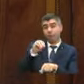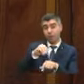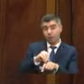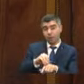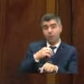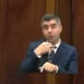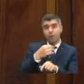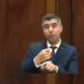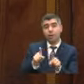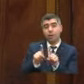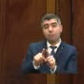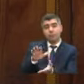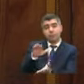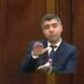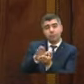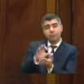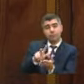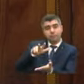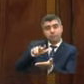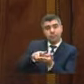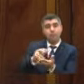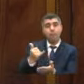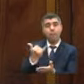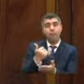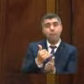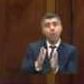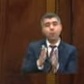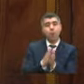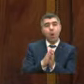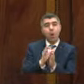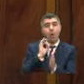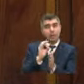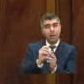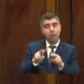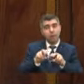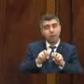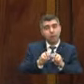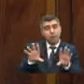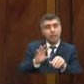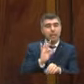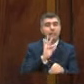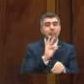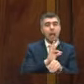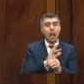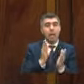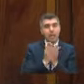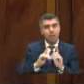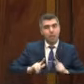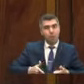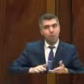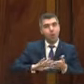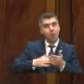مراحل تفعيل الطابع الرسمي للأمازيغية وكيفية إدماجها في مجال التعليم في مجال الحياة العامة ذات الأولوية،